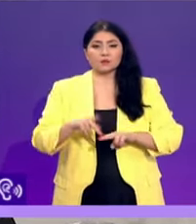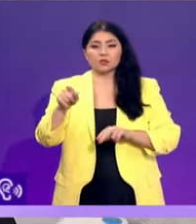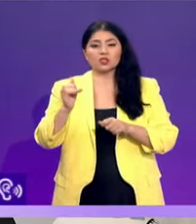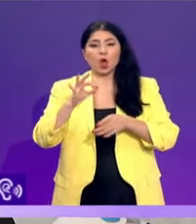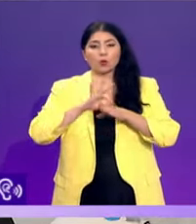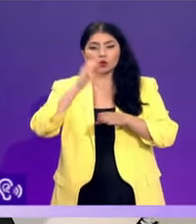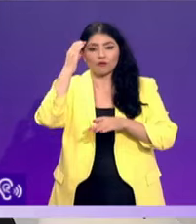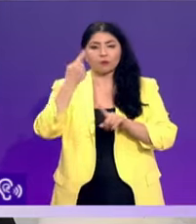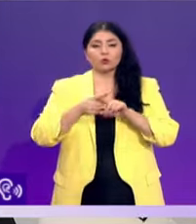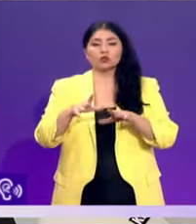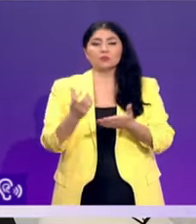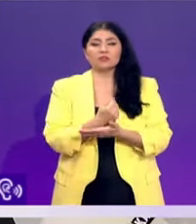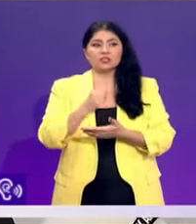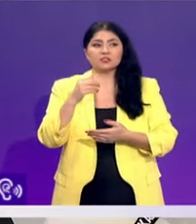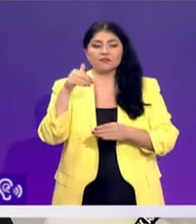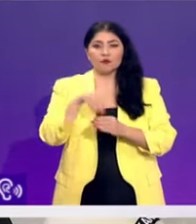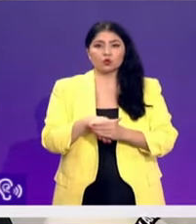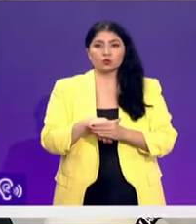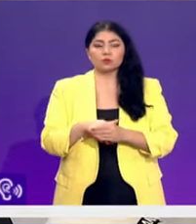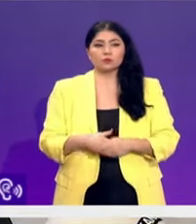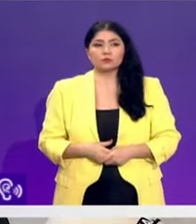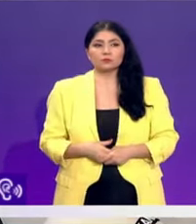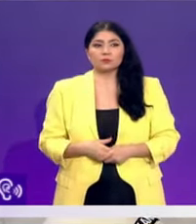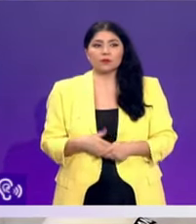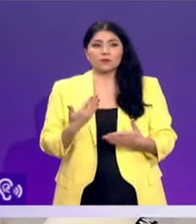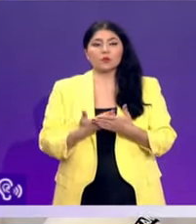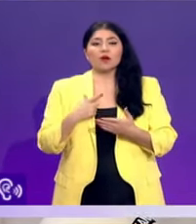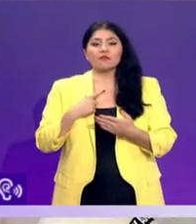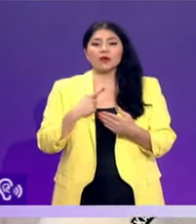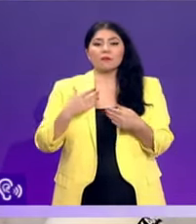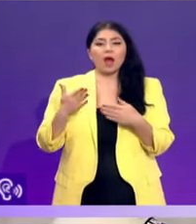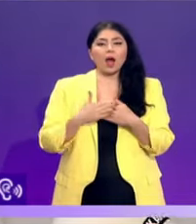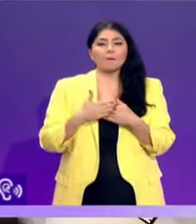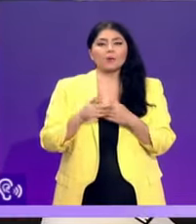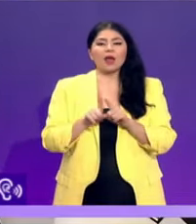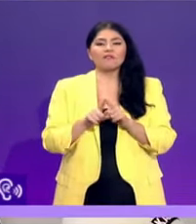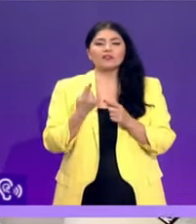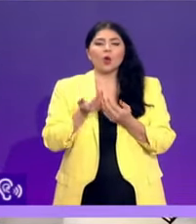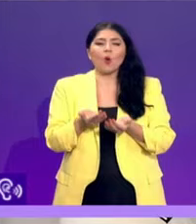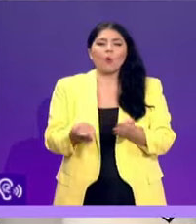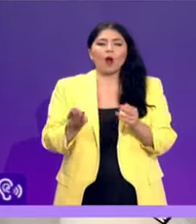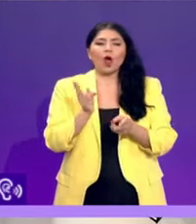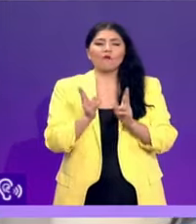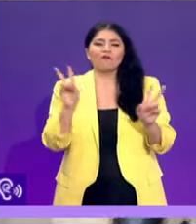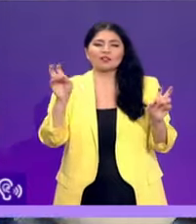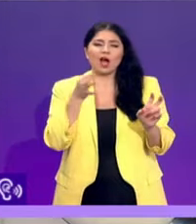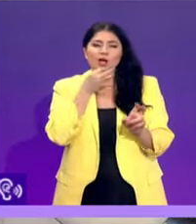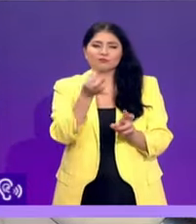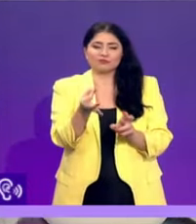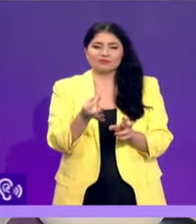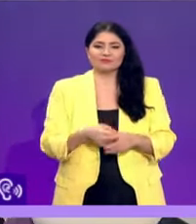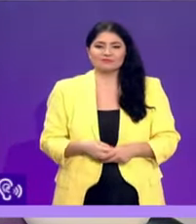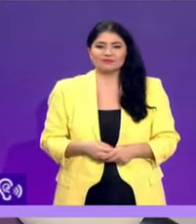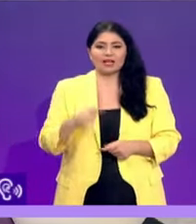guvernare, să și obțineți voturi. De fapt că rămâneți mai, vă trageți mai aproape de oala cu fasole, ca să citesc din domnul Grindeanu. Da, am crezut că